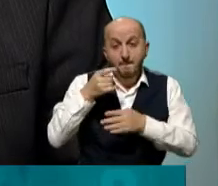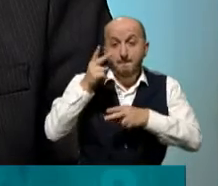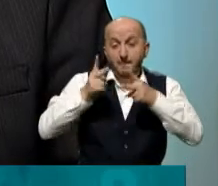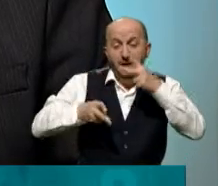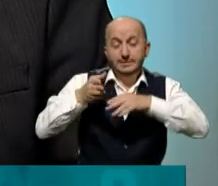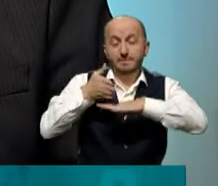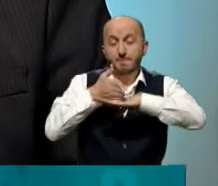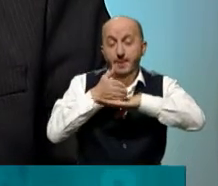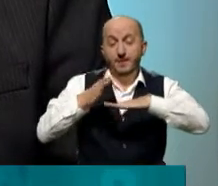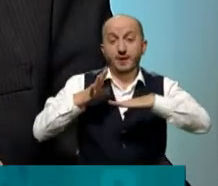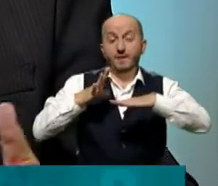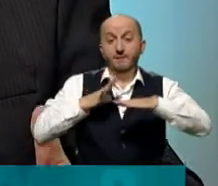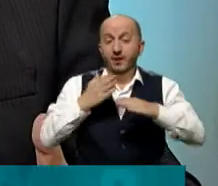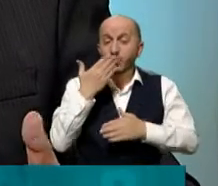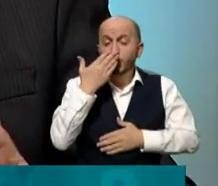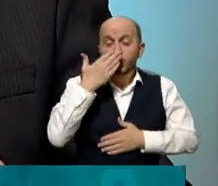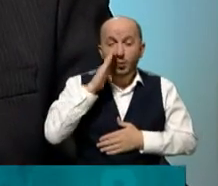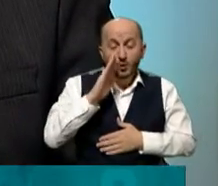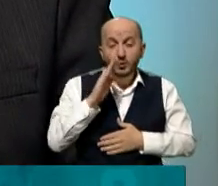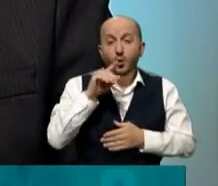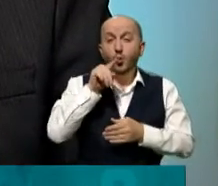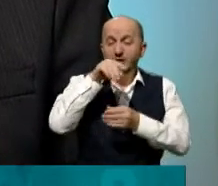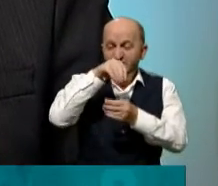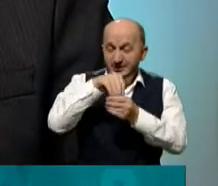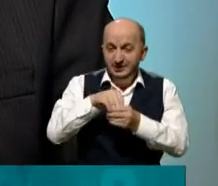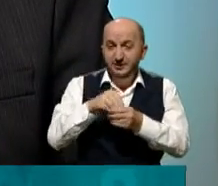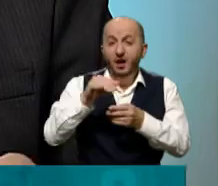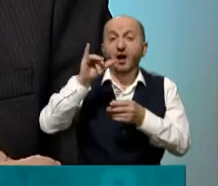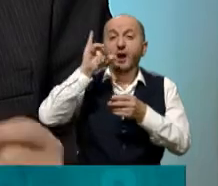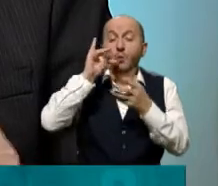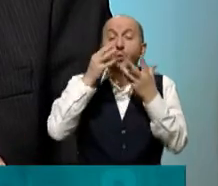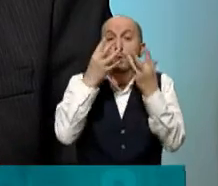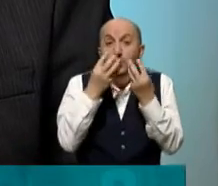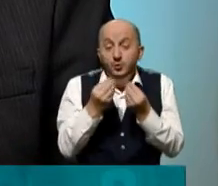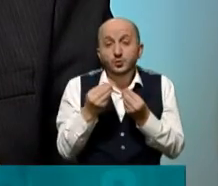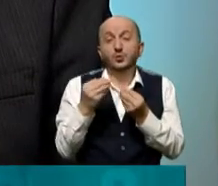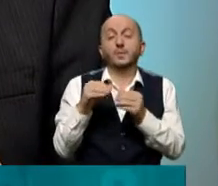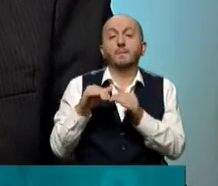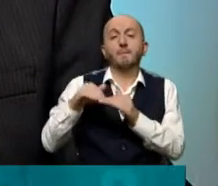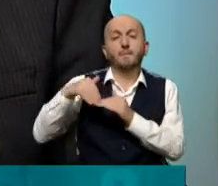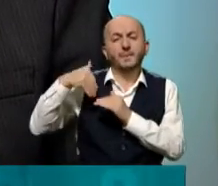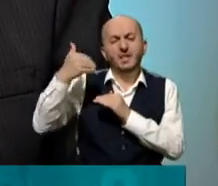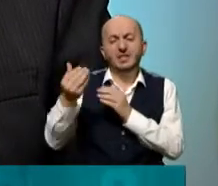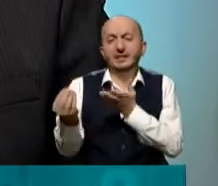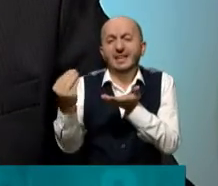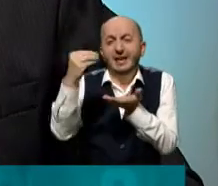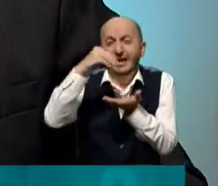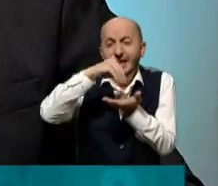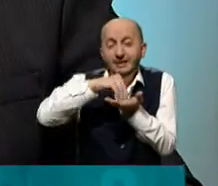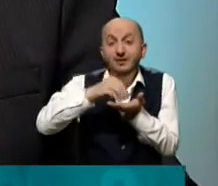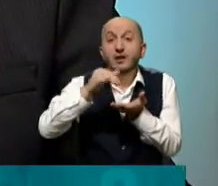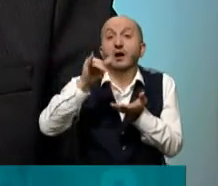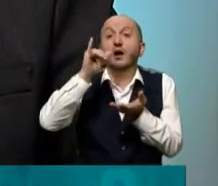doğal olarak onların içerisinde alkol oluşuyor. Biz bunlardan bahsetmiyoruz. Dışarıdan katılan